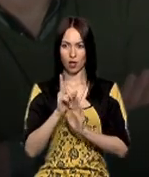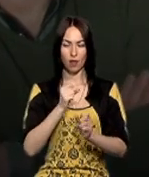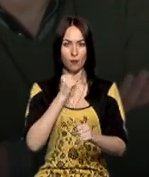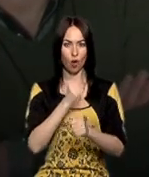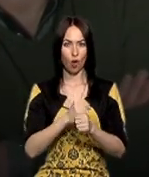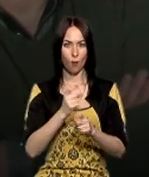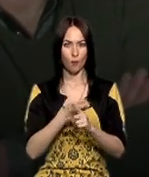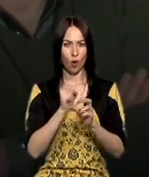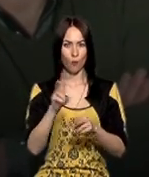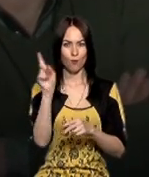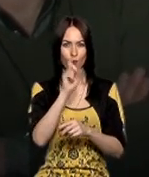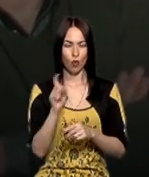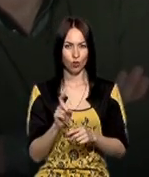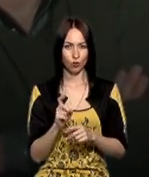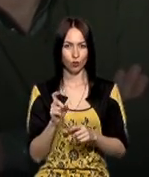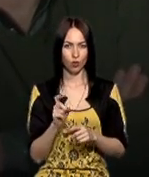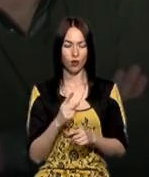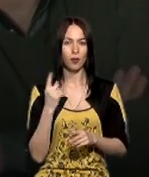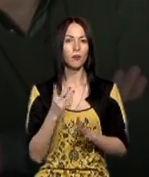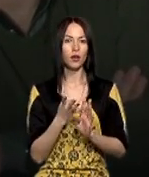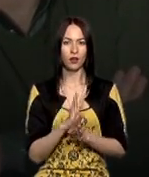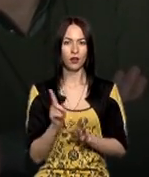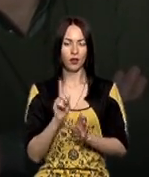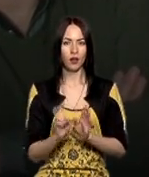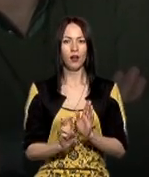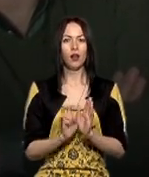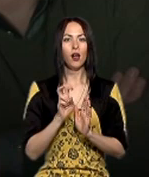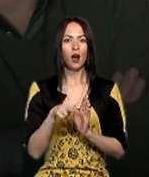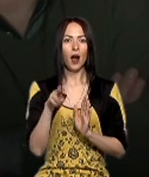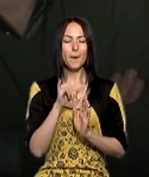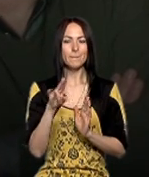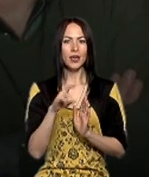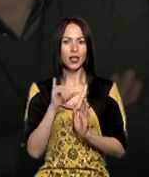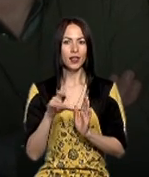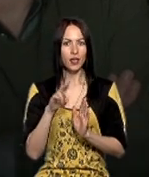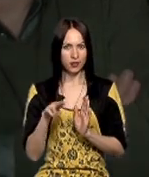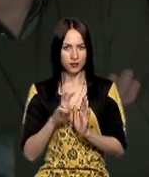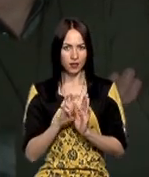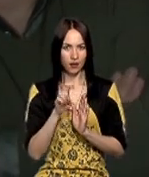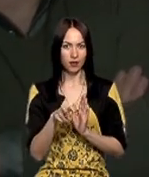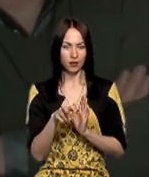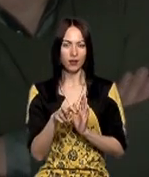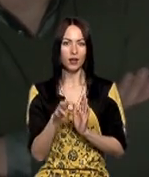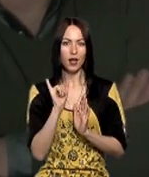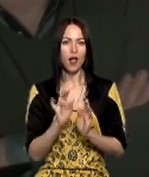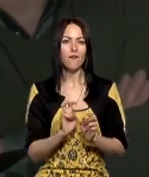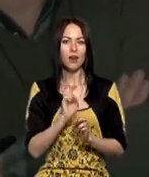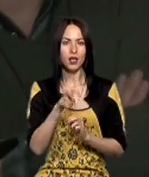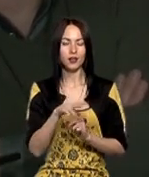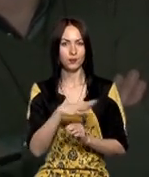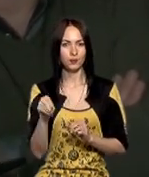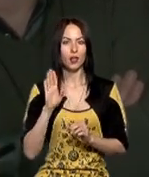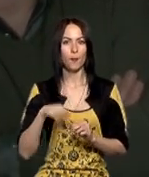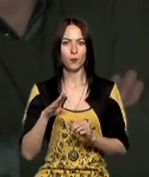і дезінфіцирування, прежде всього, під'їздів. Починаємо обробку та дезінфекцію насамперед під'їздів, вхідних груп,